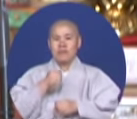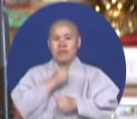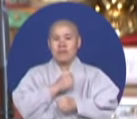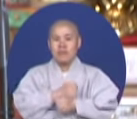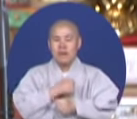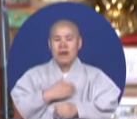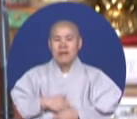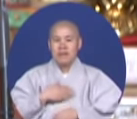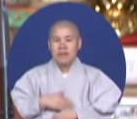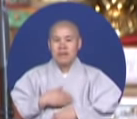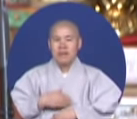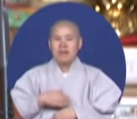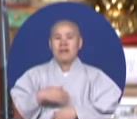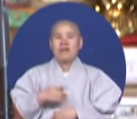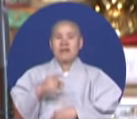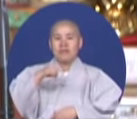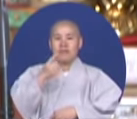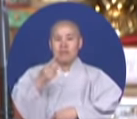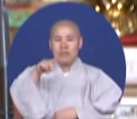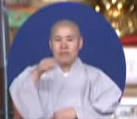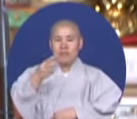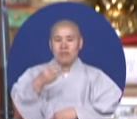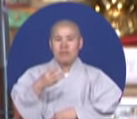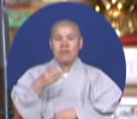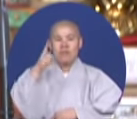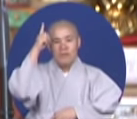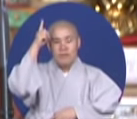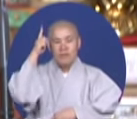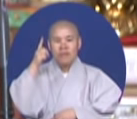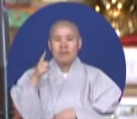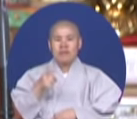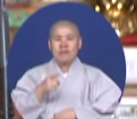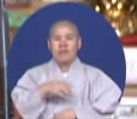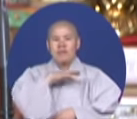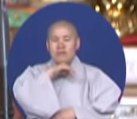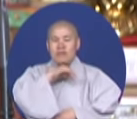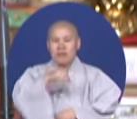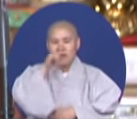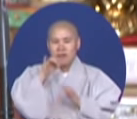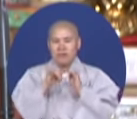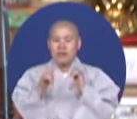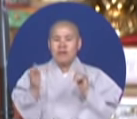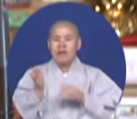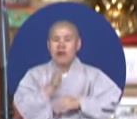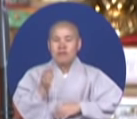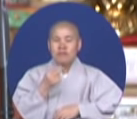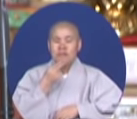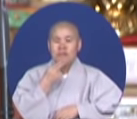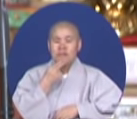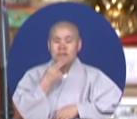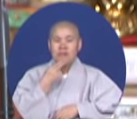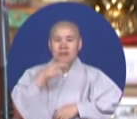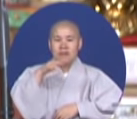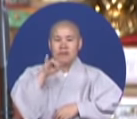도솔천에는 불만 있는 사람이 하나도 없어요. 그 지족도량이다.